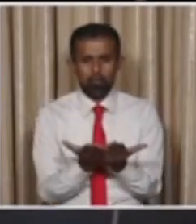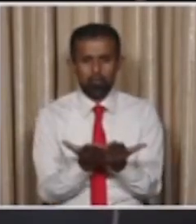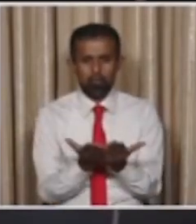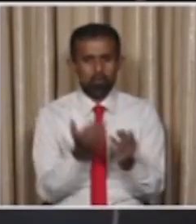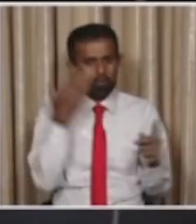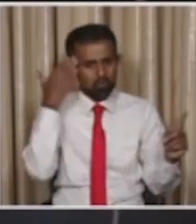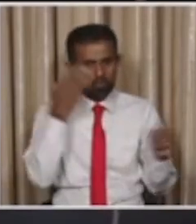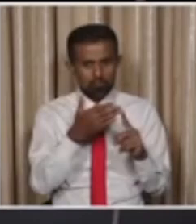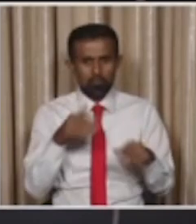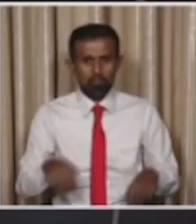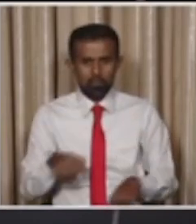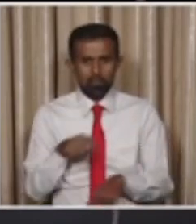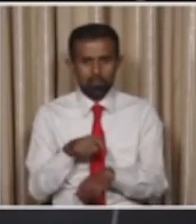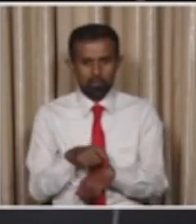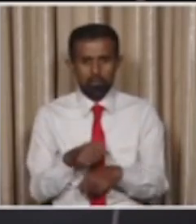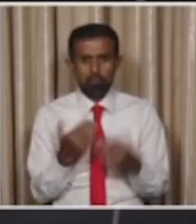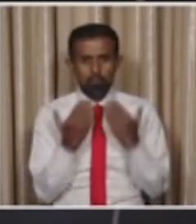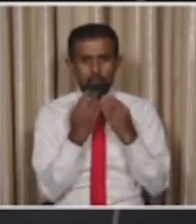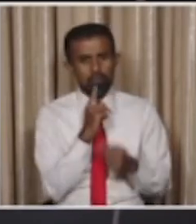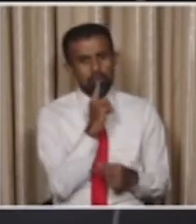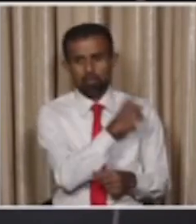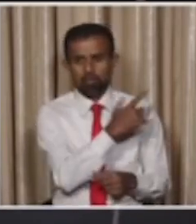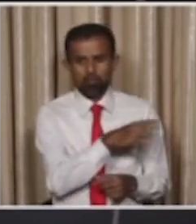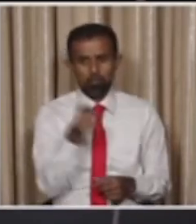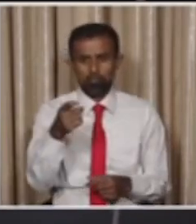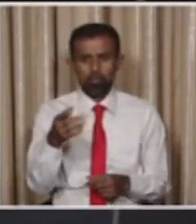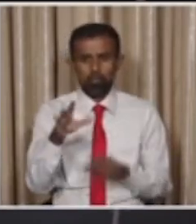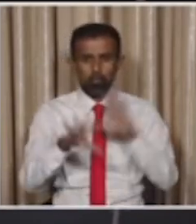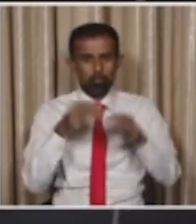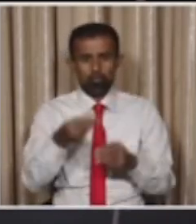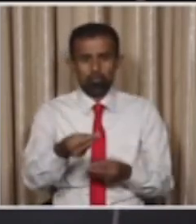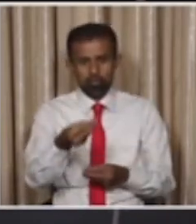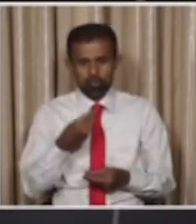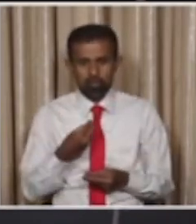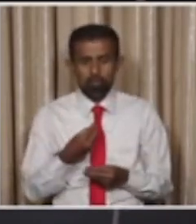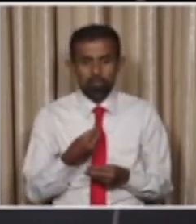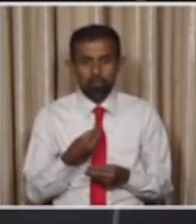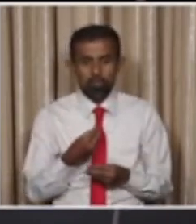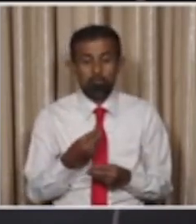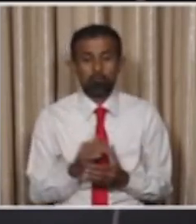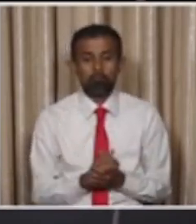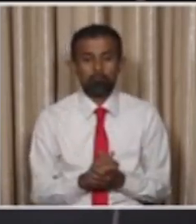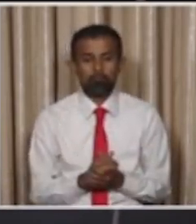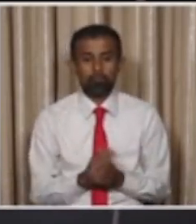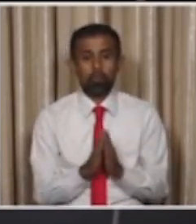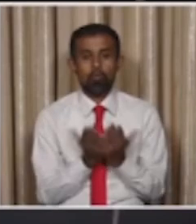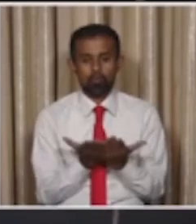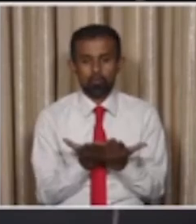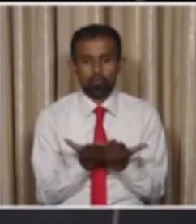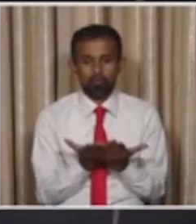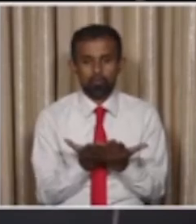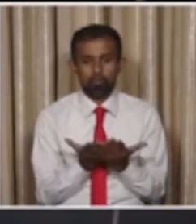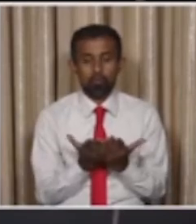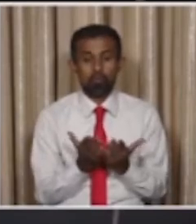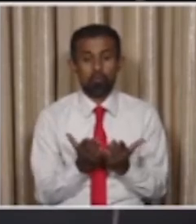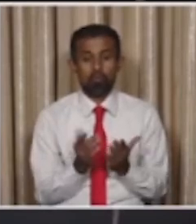සම්බන්ධයෙන් මන් දැන්ටත් උපදෙස් දීලා තිනවා. ඔබතුමාටත් එකතු වෙන තොරතුරු ටික අපිට ලබා දෙන්න. කොට්ටාස අධ්‍යක්ෂවරු මාර්ගයෙන් පෙළපොත් සහ